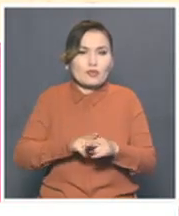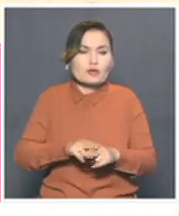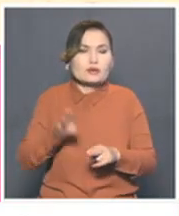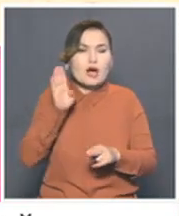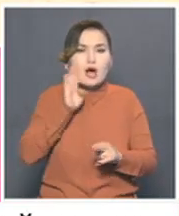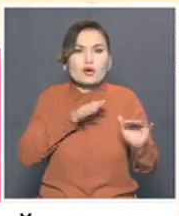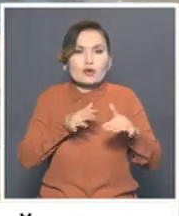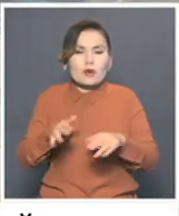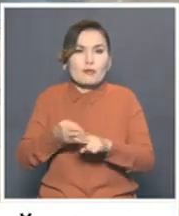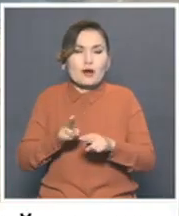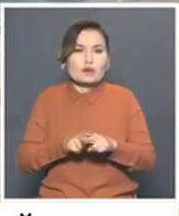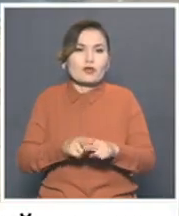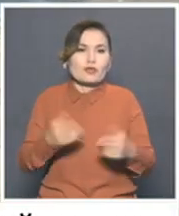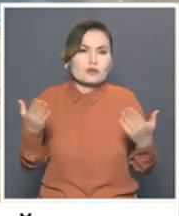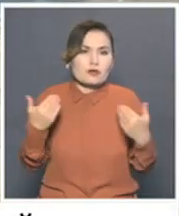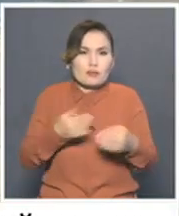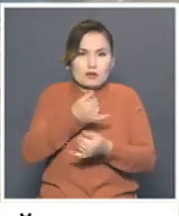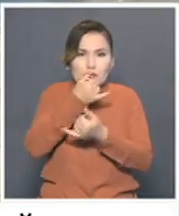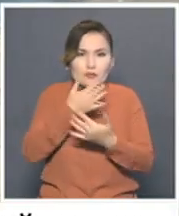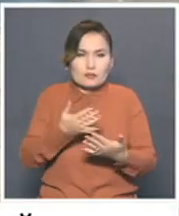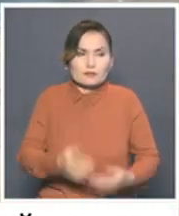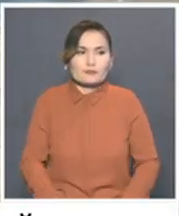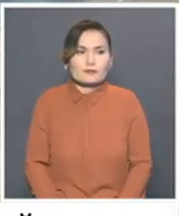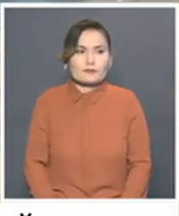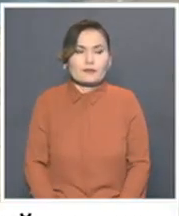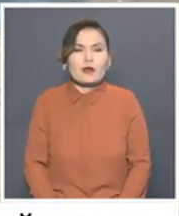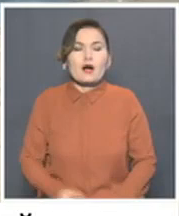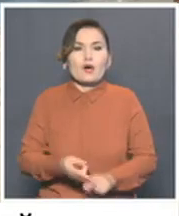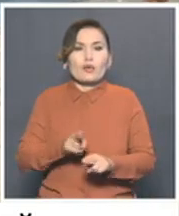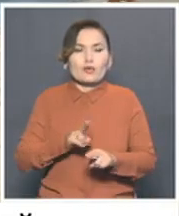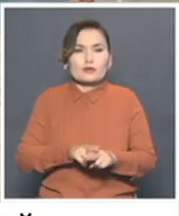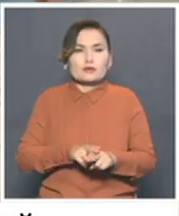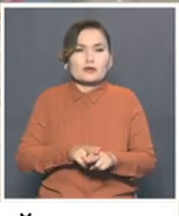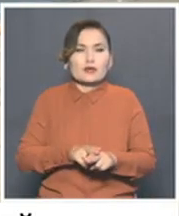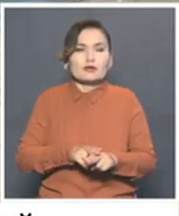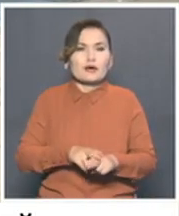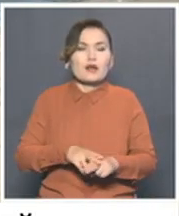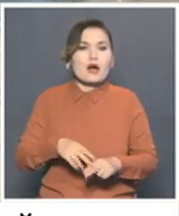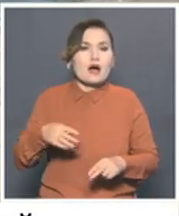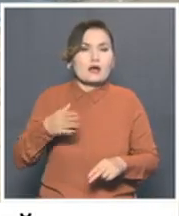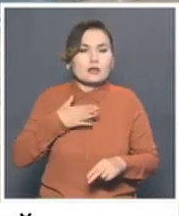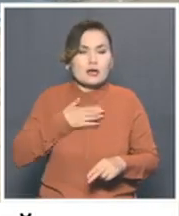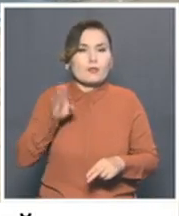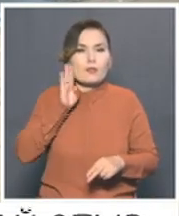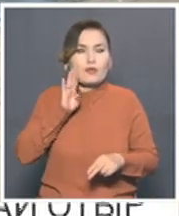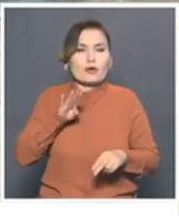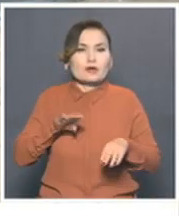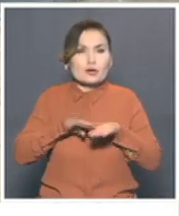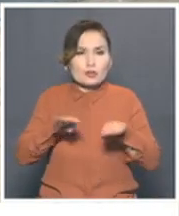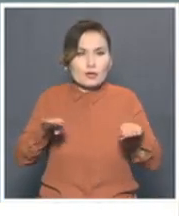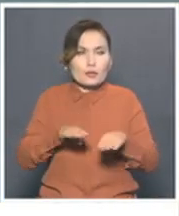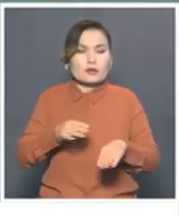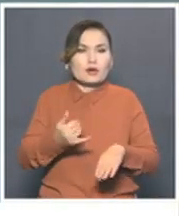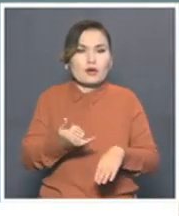де біздің енді оған жағдайымыз жоқ. Теңізден шыққан сайын не душқа түсуге болады, барлық жағдай